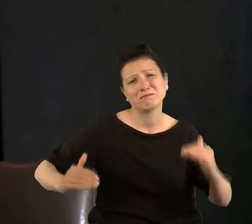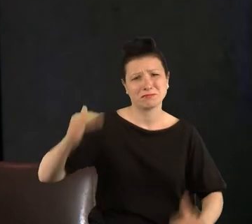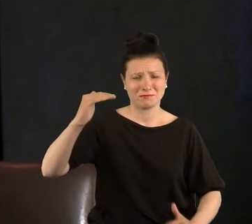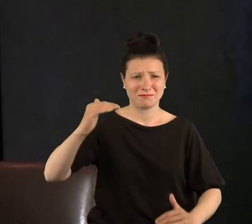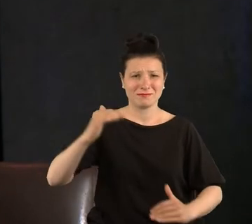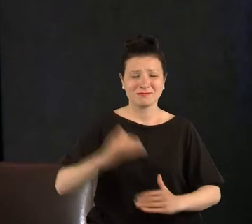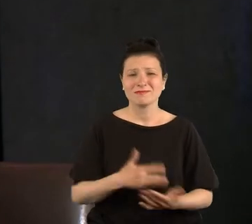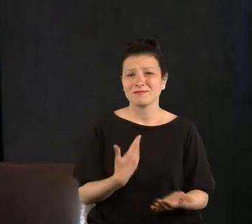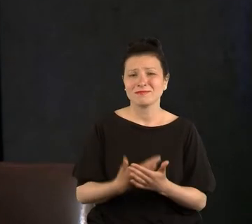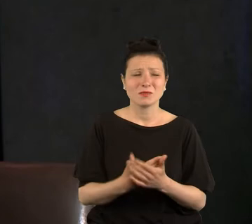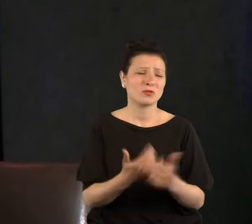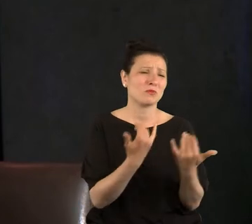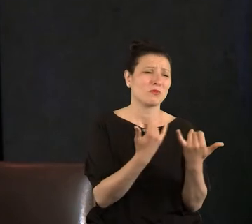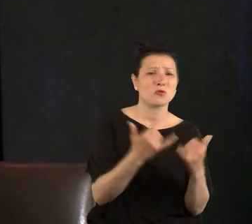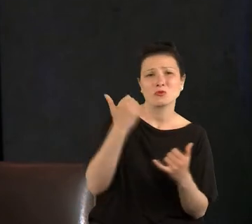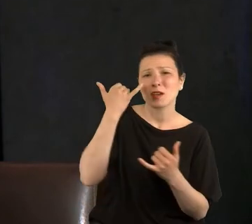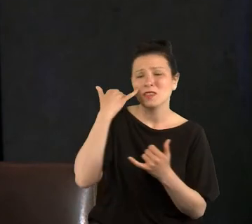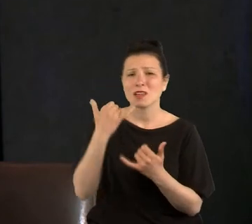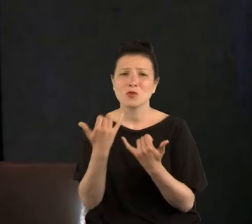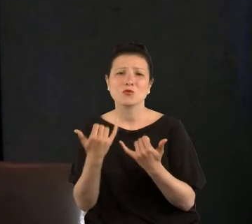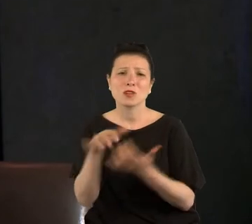bo to też są dwie idee, dwa światy.